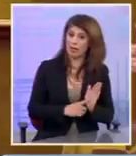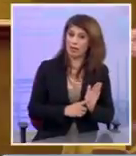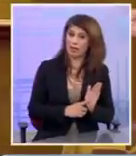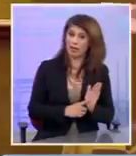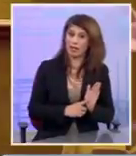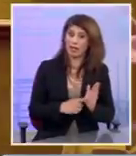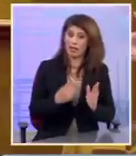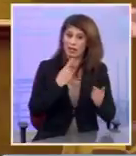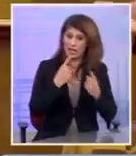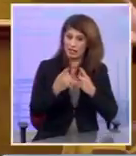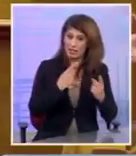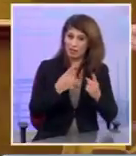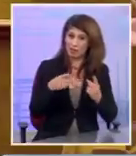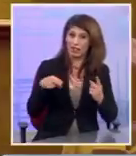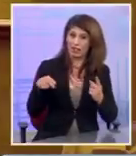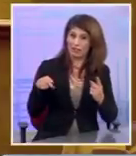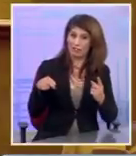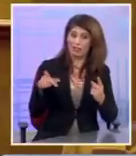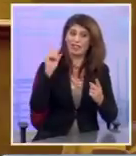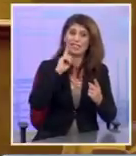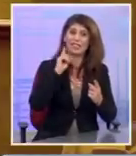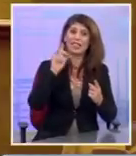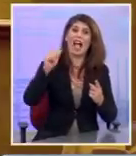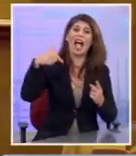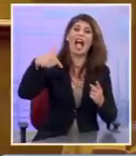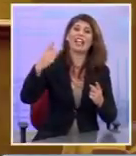Μήπως πρέπει να συνεννοηθείτε με τη φίλη σας, την κυρία Αγγέλα?